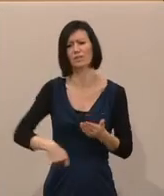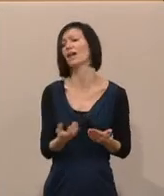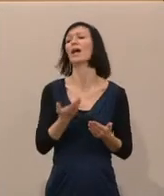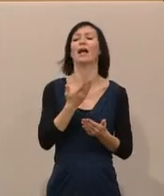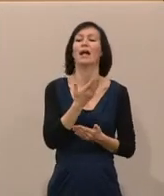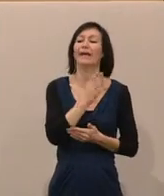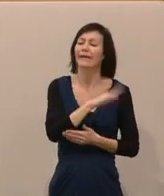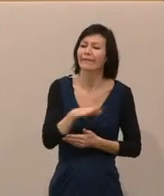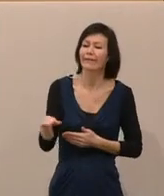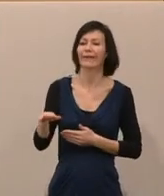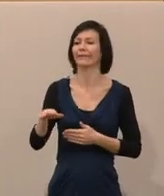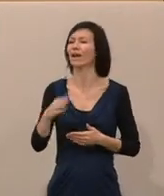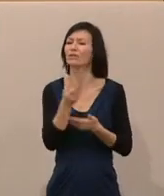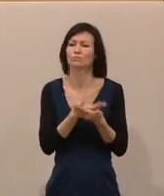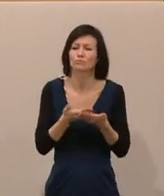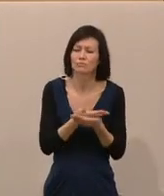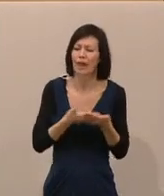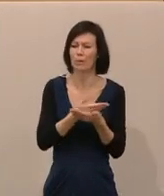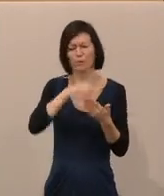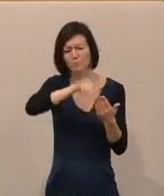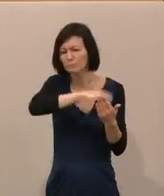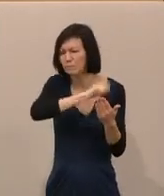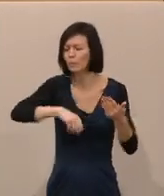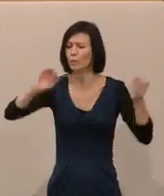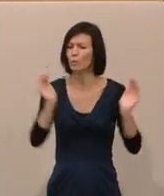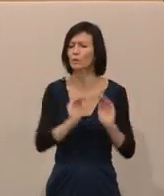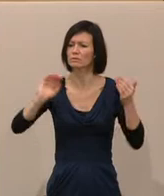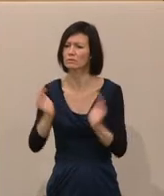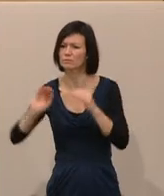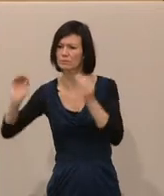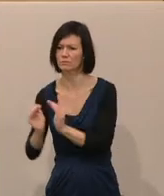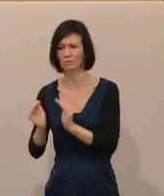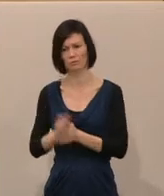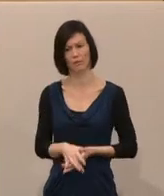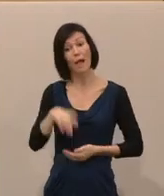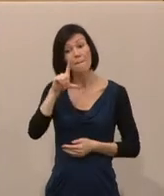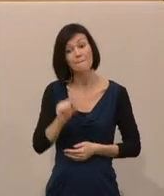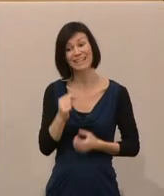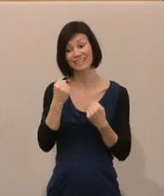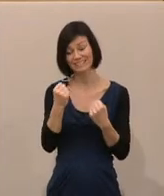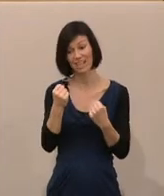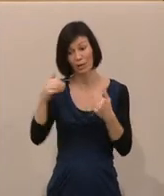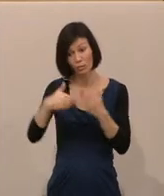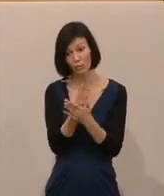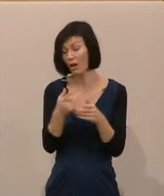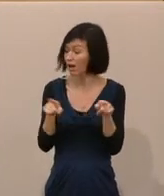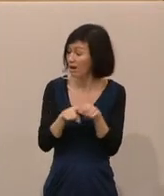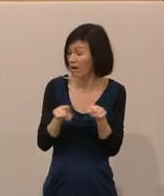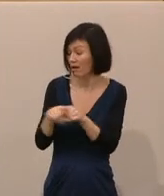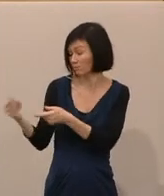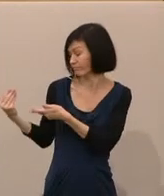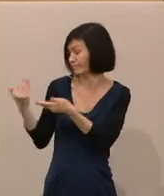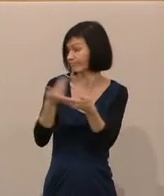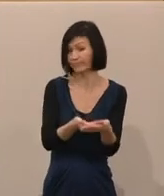die Mittel für die Arbeitsmarktförderung. Es geht aber weiter mit der Mindestsicherung neu, die Sie kürzlich präsentiert haben. Auch